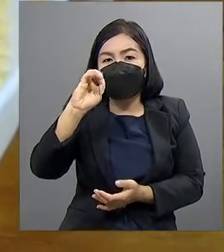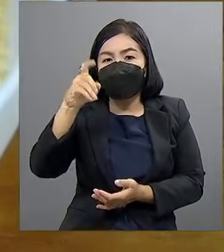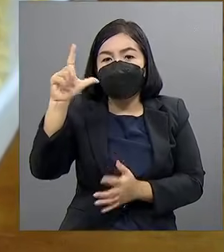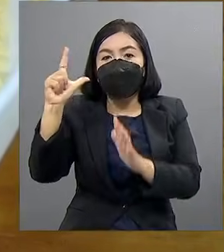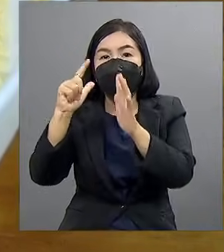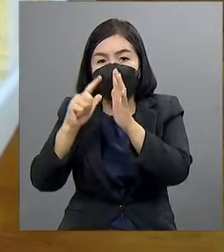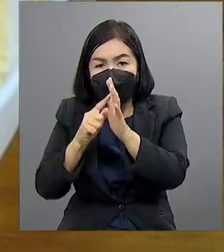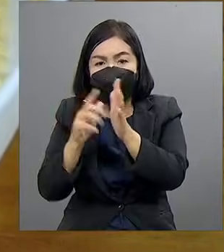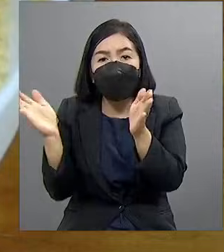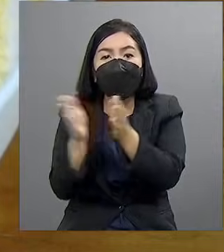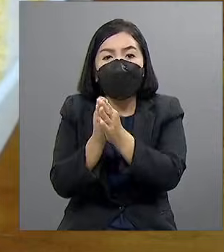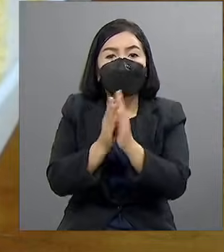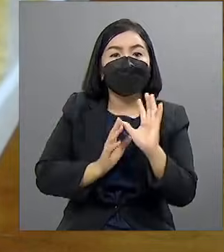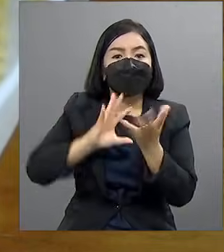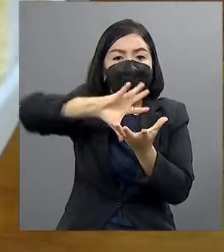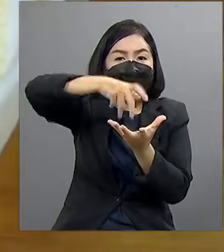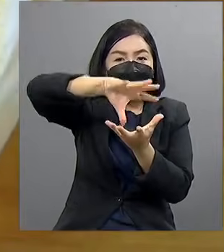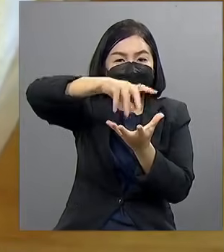ครับ